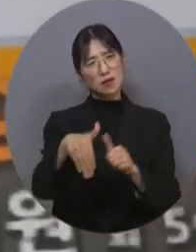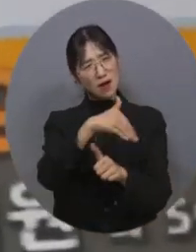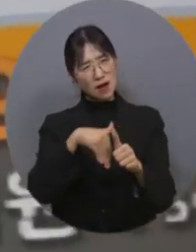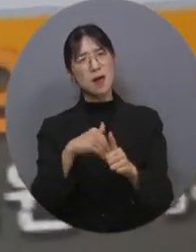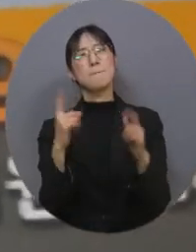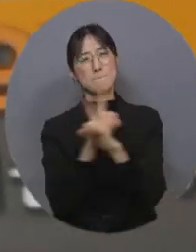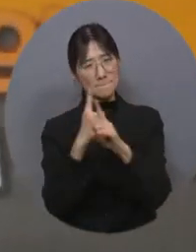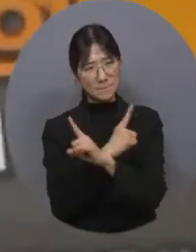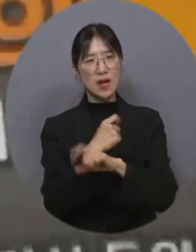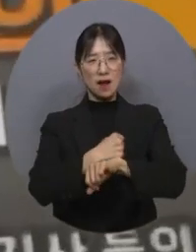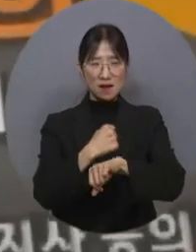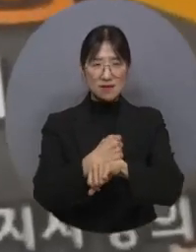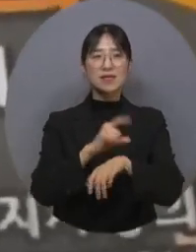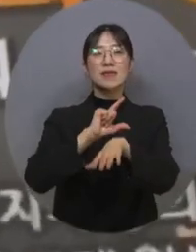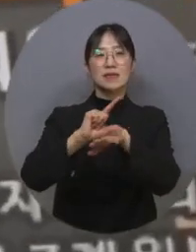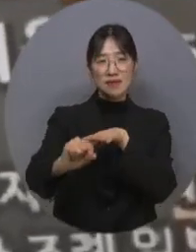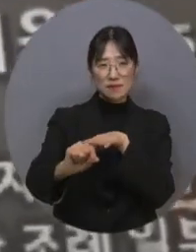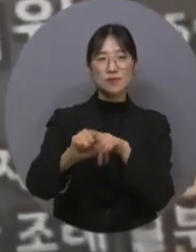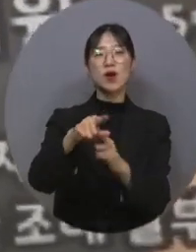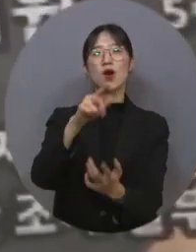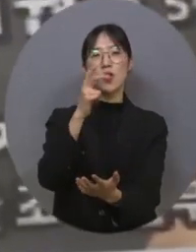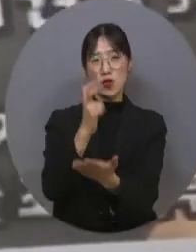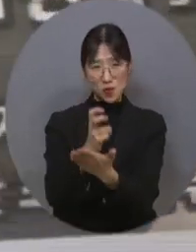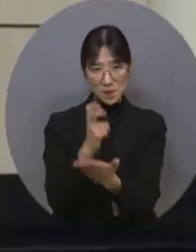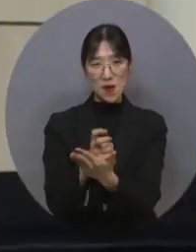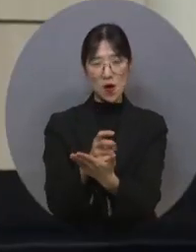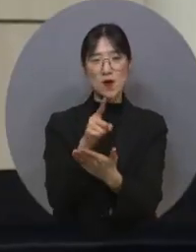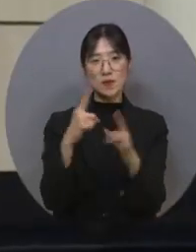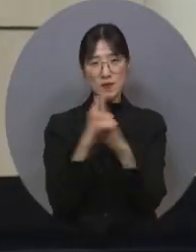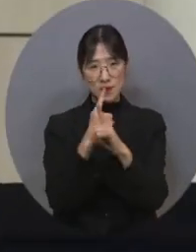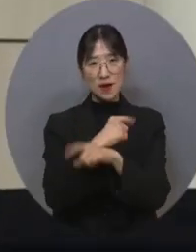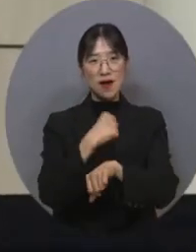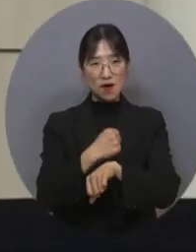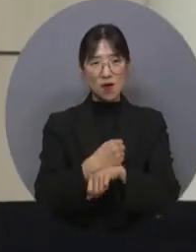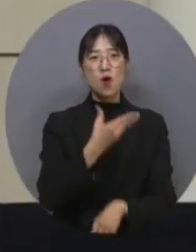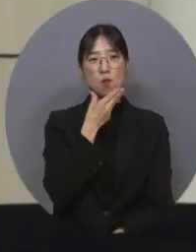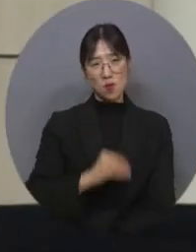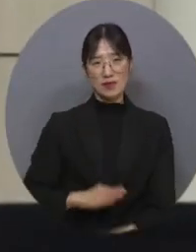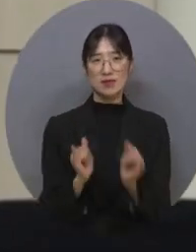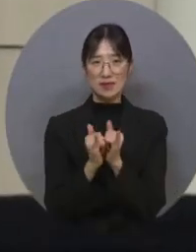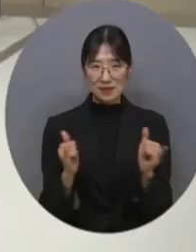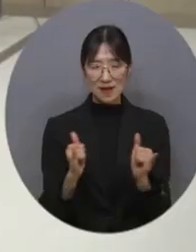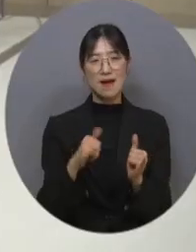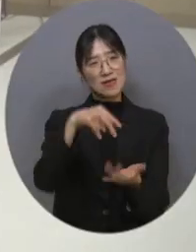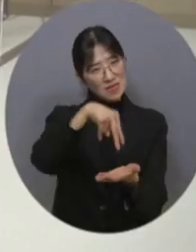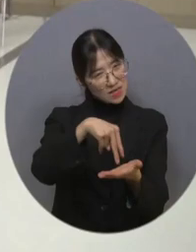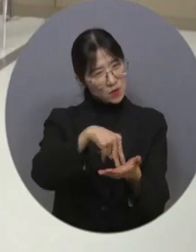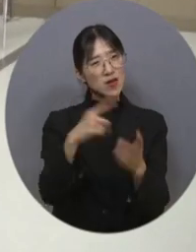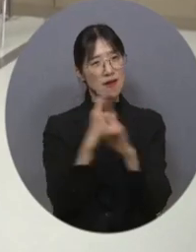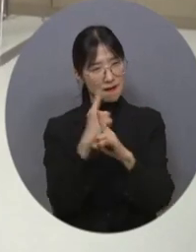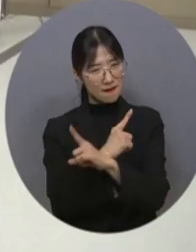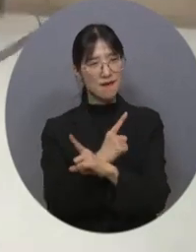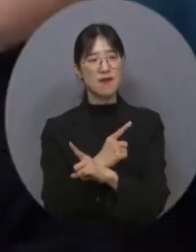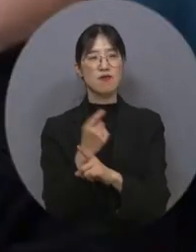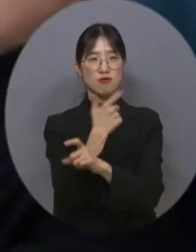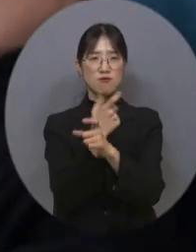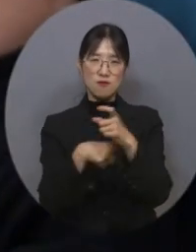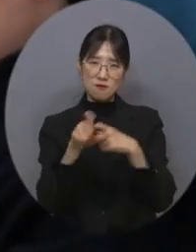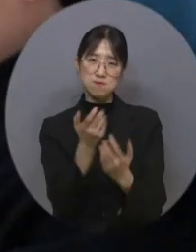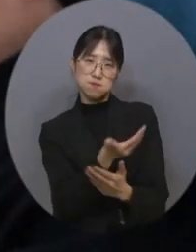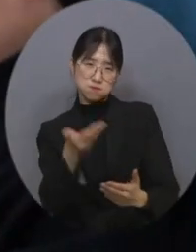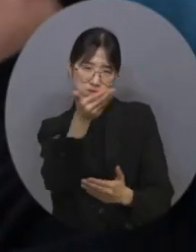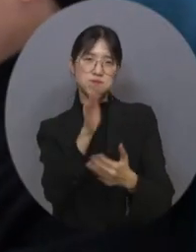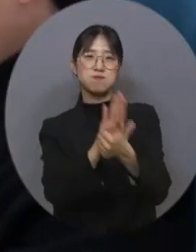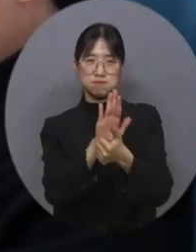조례 일부 개정 조례안 대표 발의를 시작으로 복지사의 지위 향상, 처우 개선을 약속했습니다.